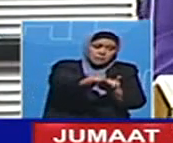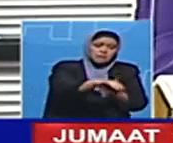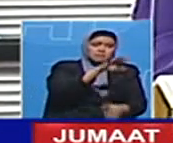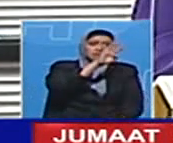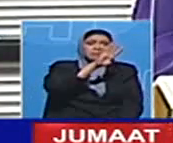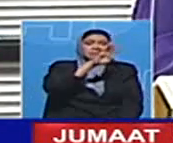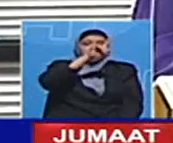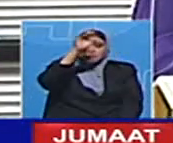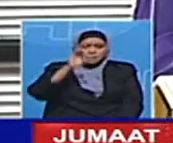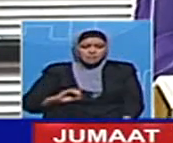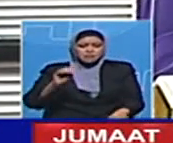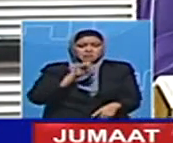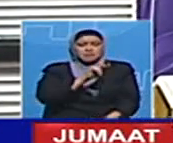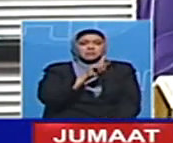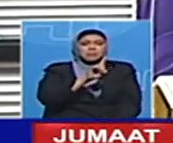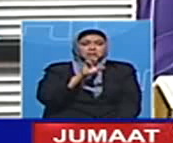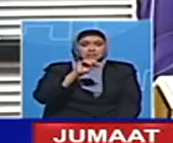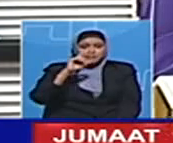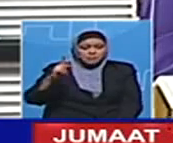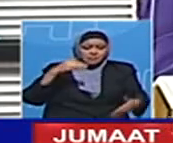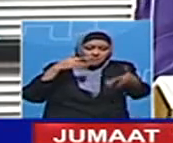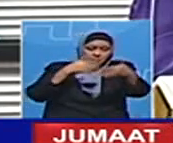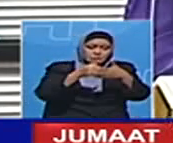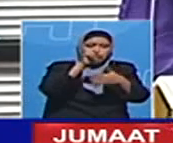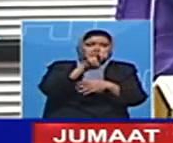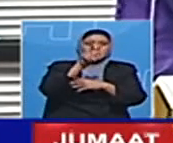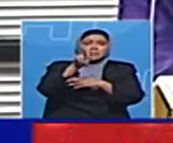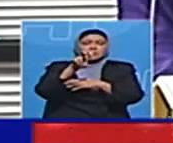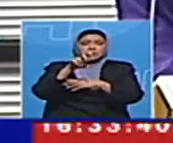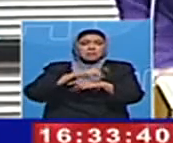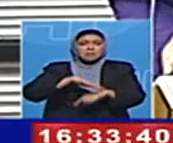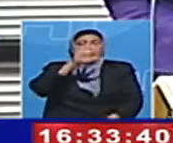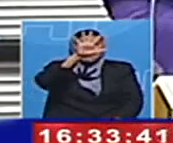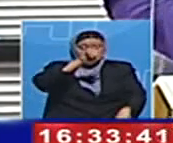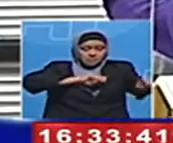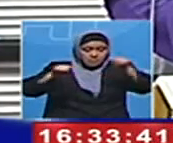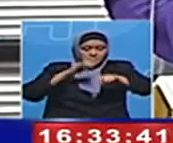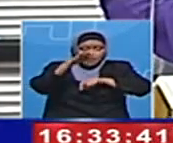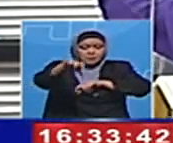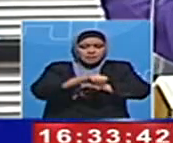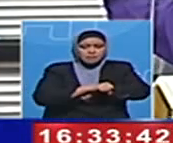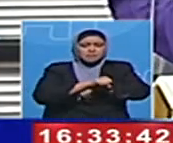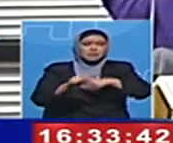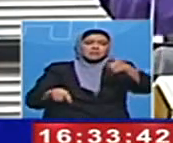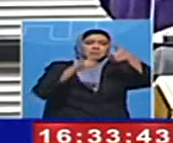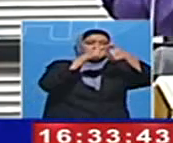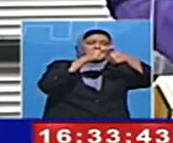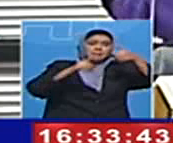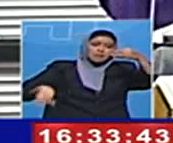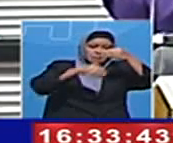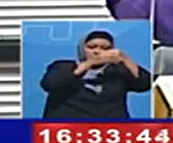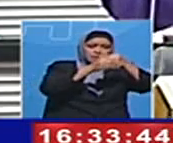menjelang 2020 untuk itu Lima tindakan berikut akan diambil pertama tambahan rm1